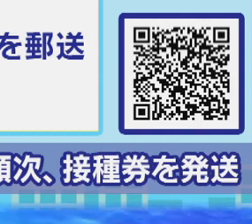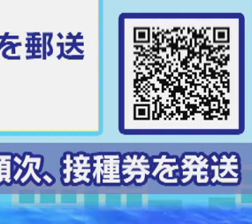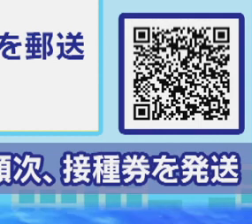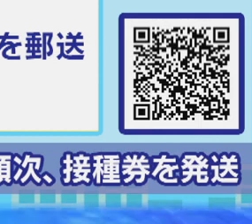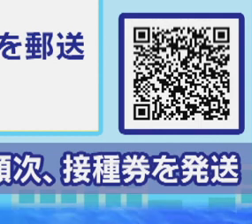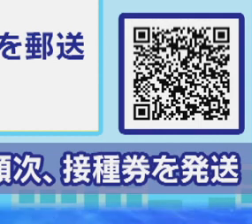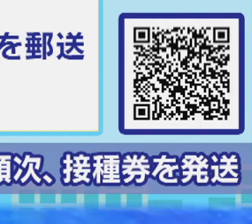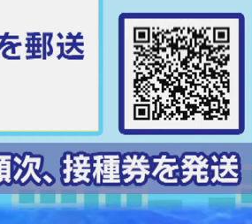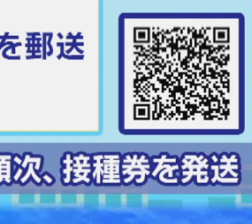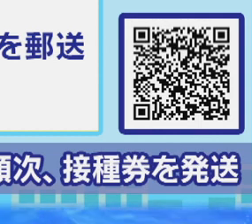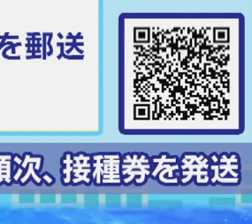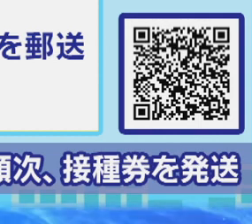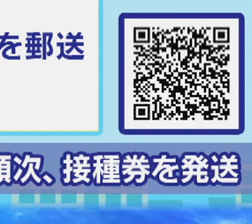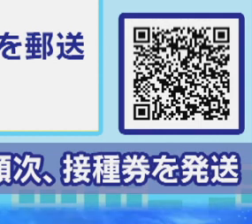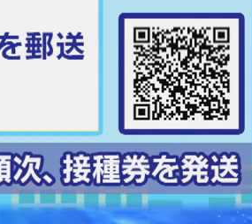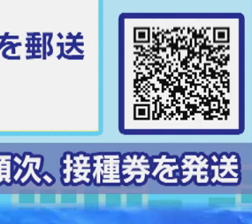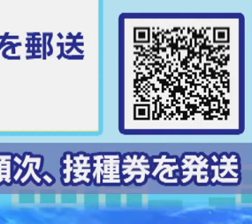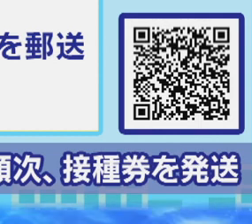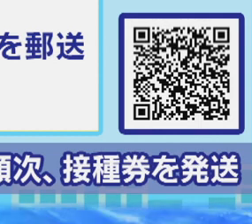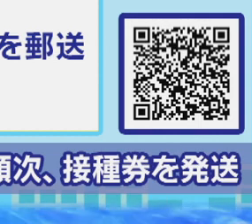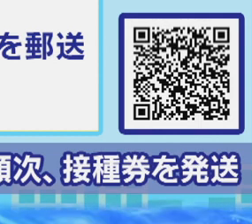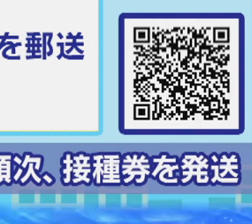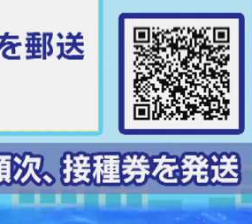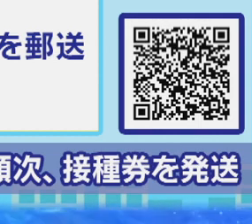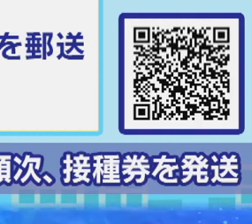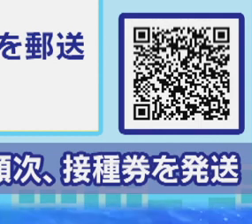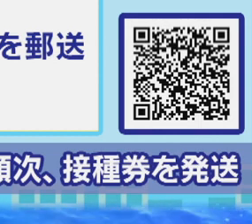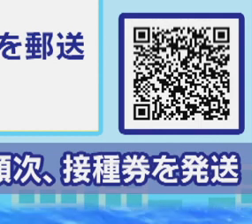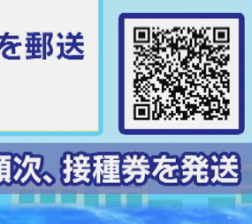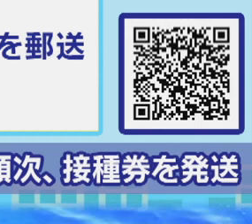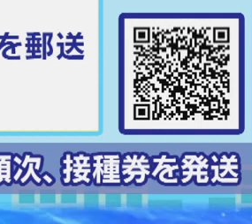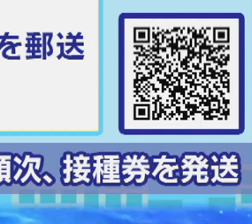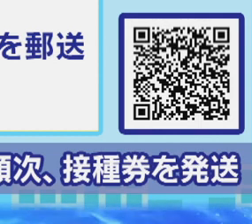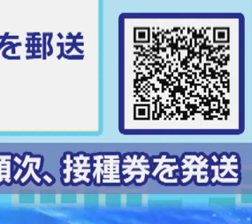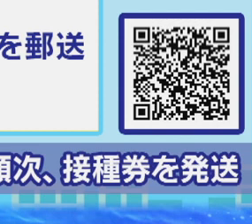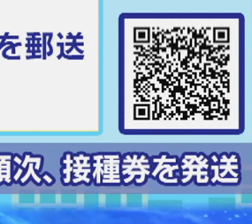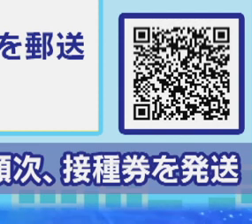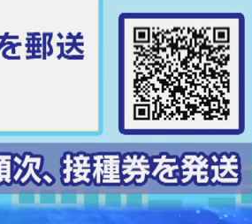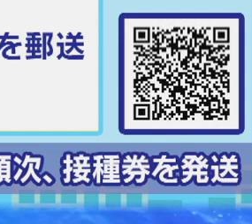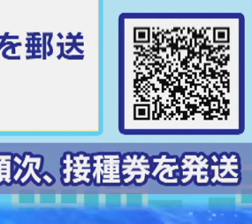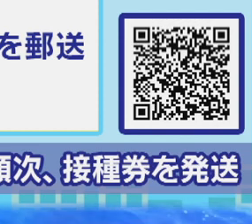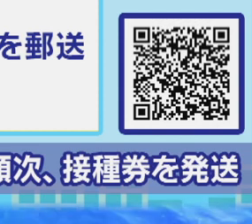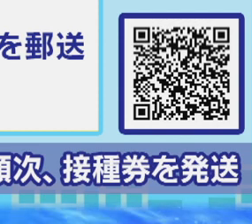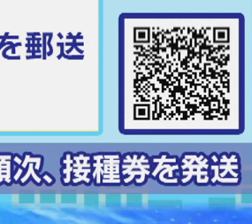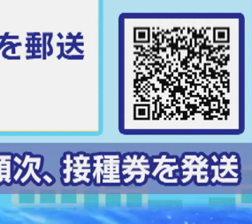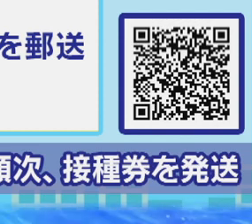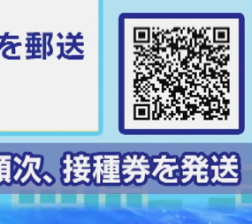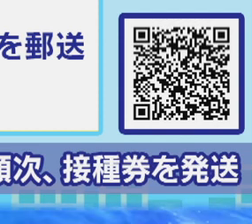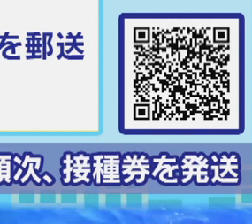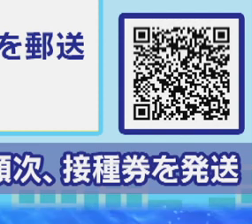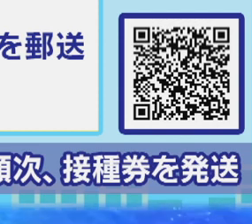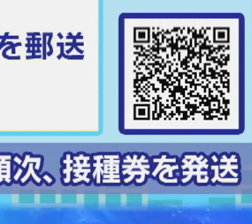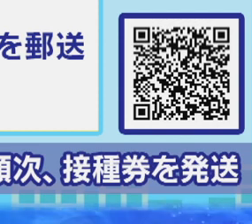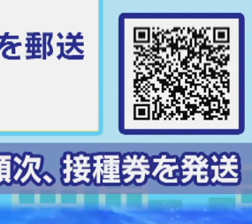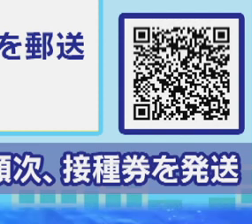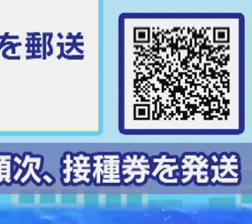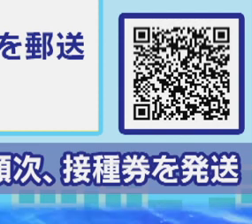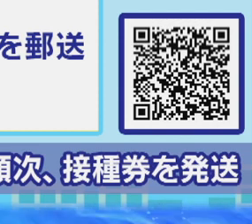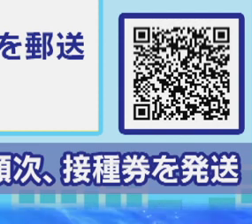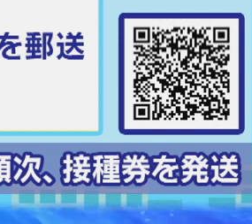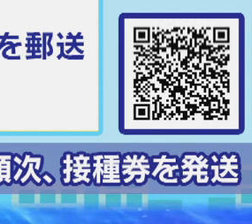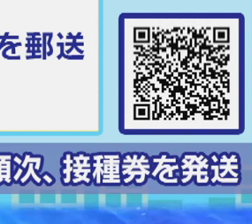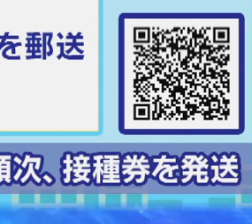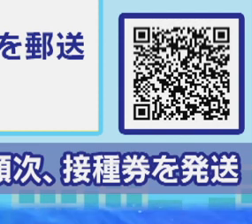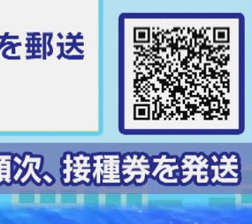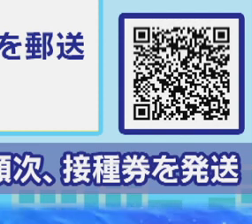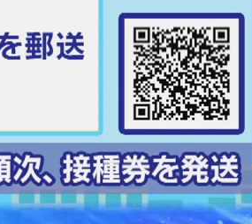基礎疾患を有する人か、重症化リスクが高いと医師が認める人を対象に4回目接種を実施します